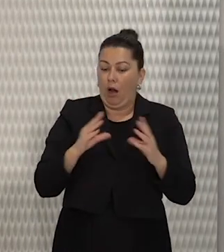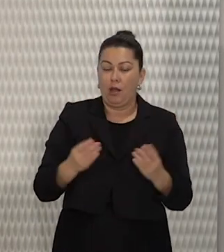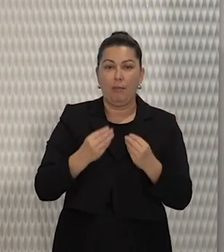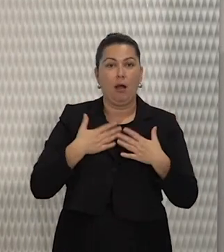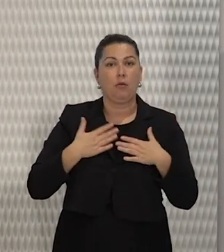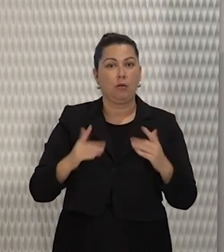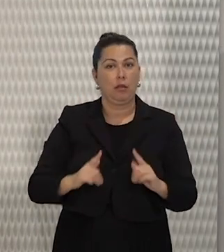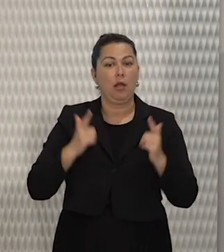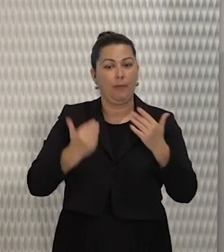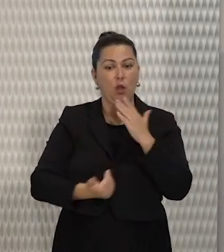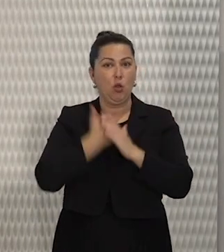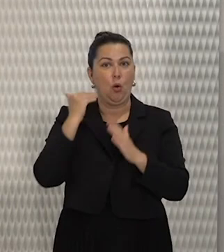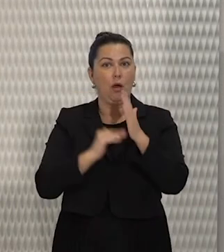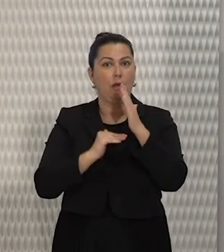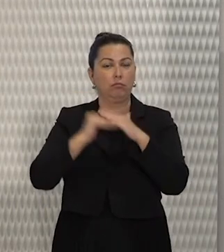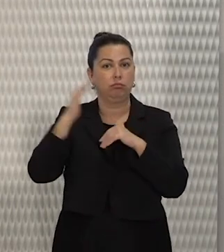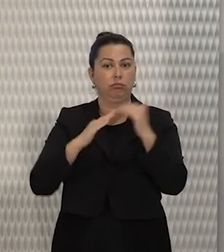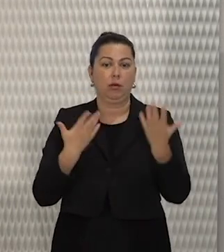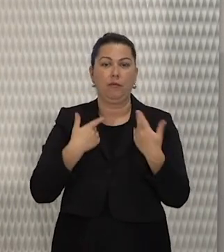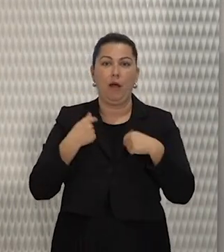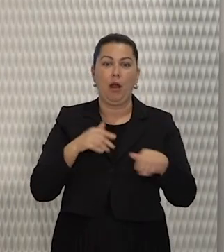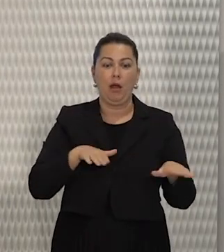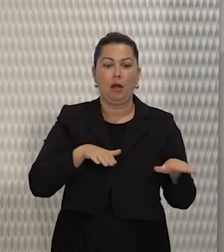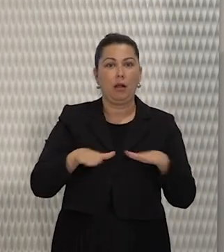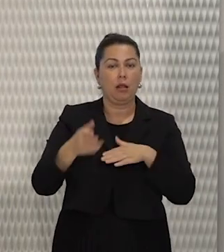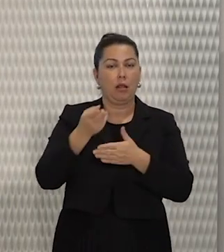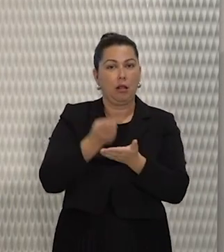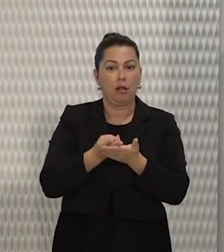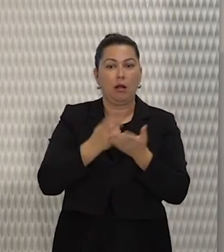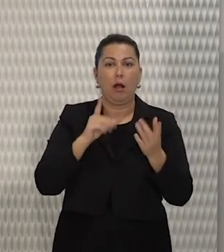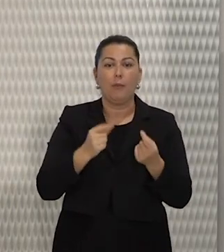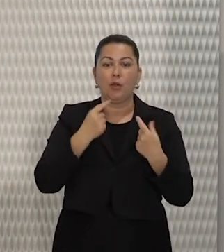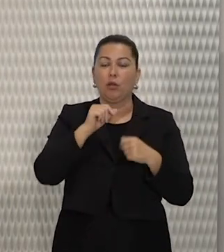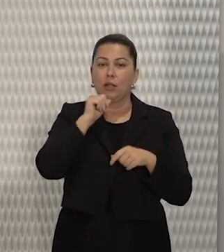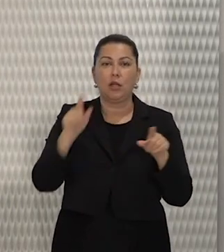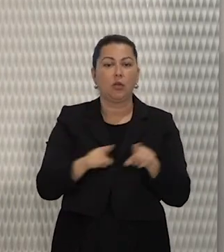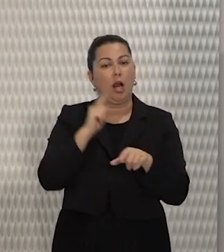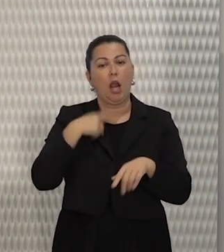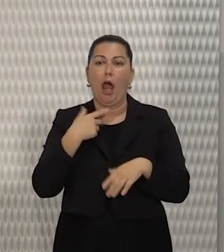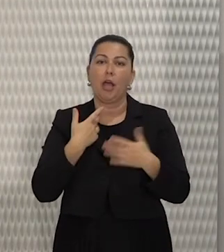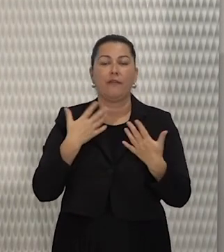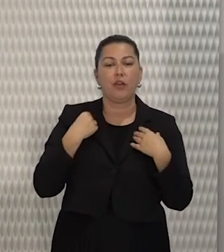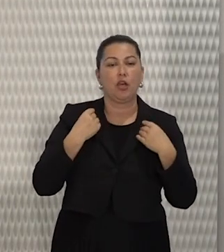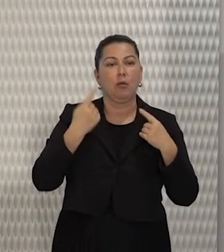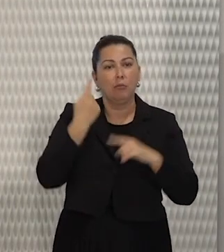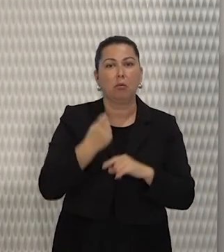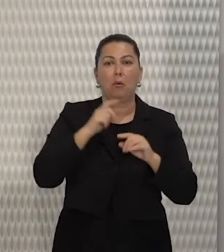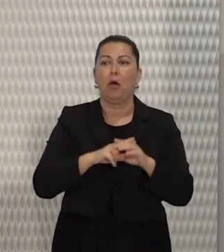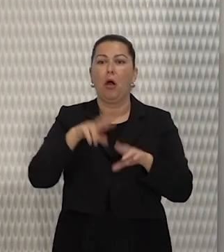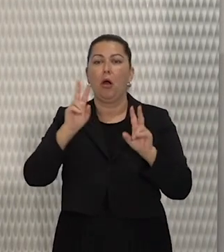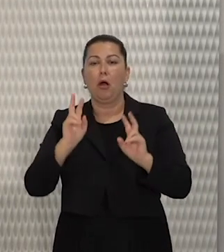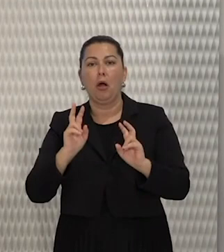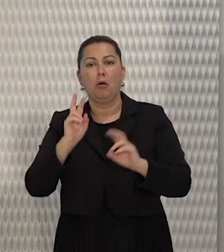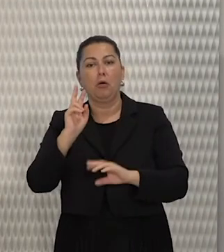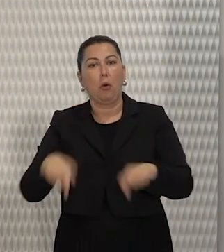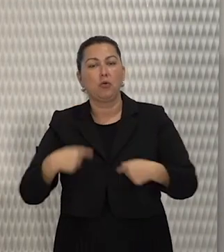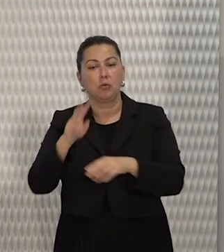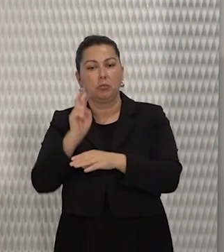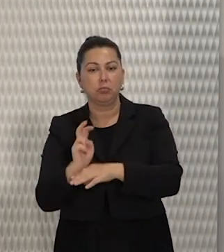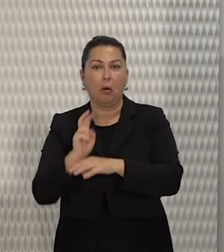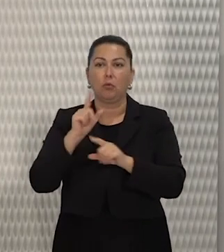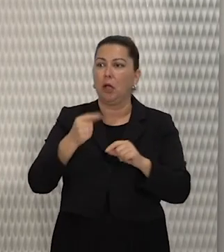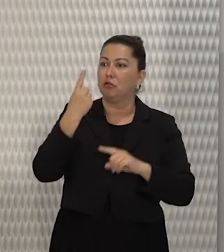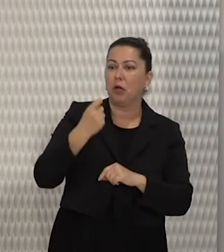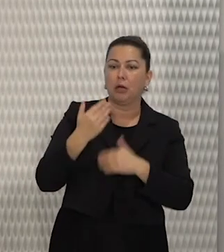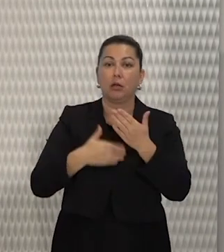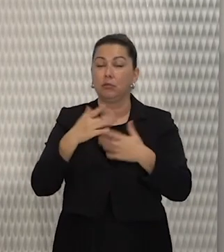liegst querschnittsgelähmt, du bist ja nicht gleich querschnittsgelähmt und sitzt im Rollstuhl und kannst einfach machen. Du liegst erst mal da und kannst nichts mehr bewegen. Nicht